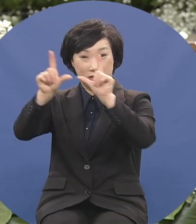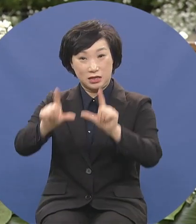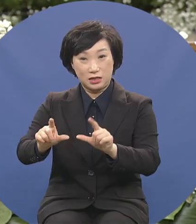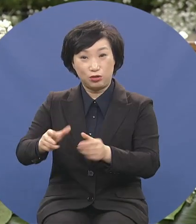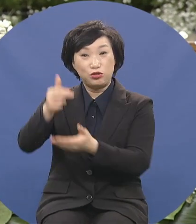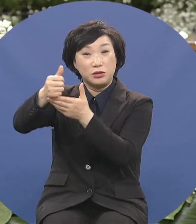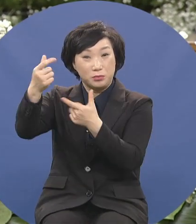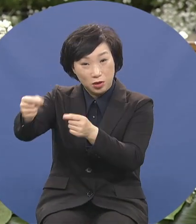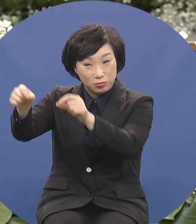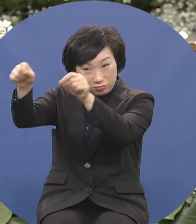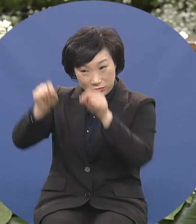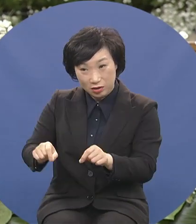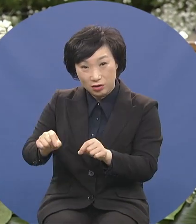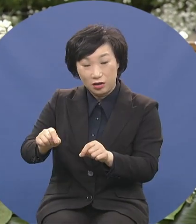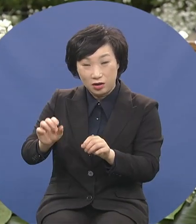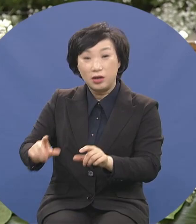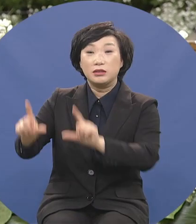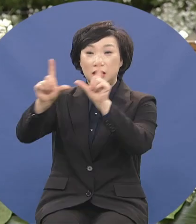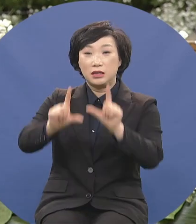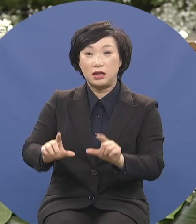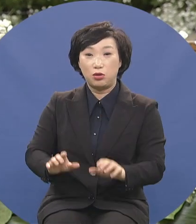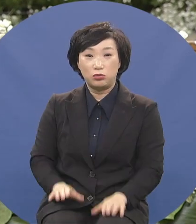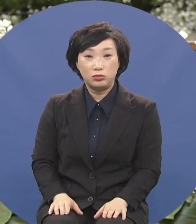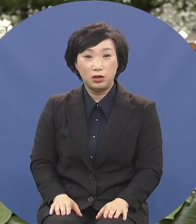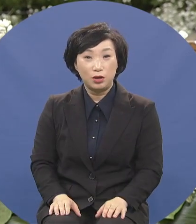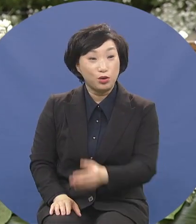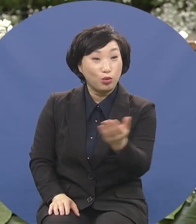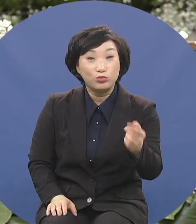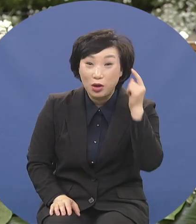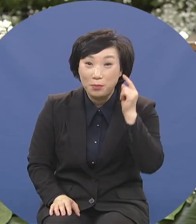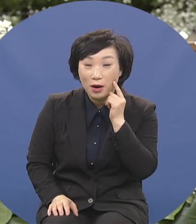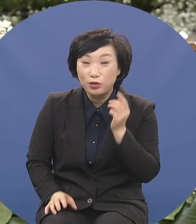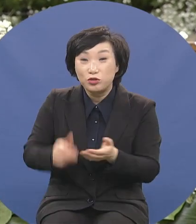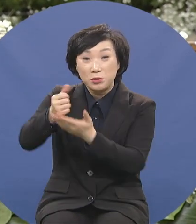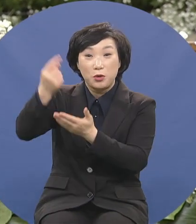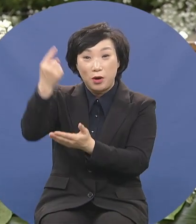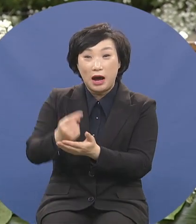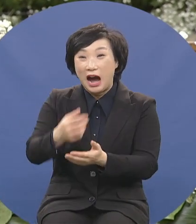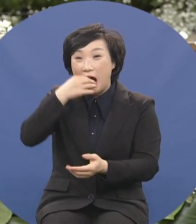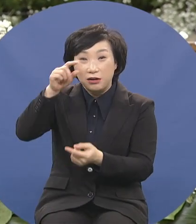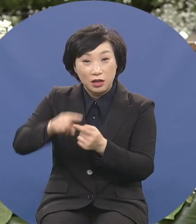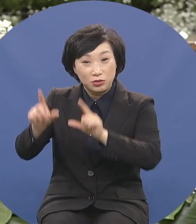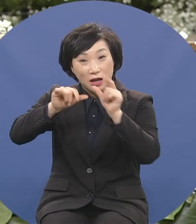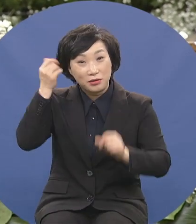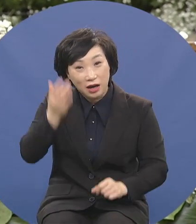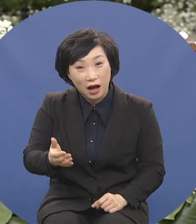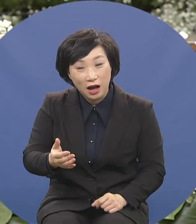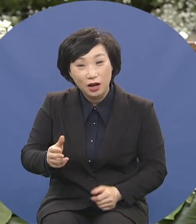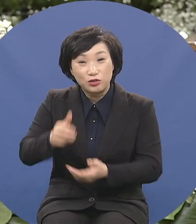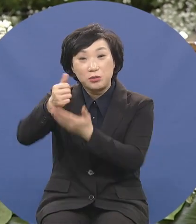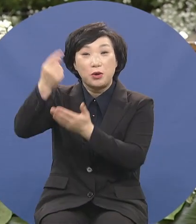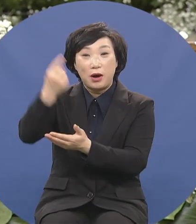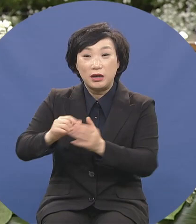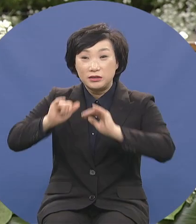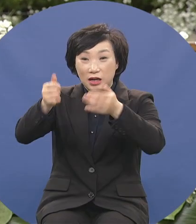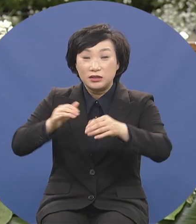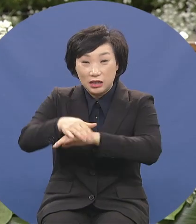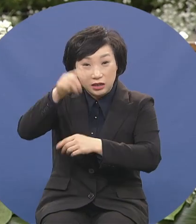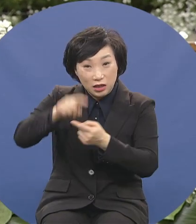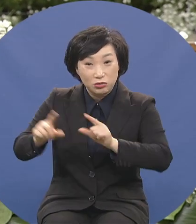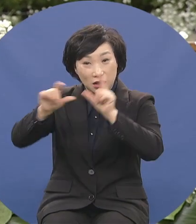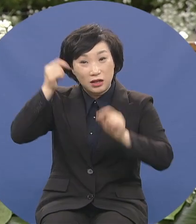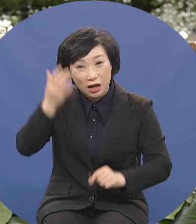얘기예요. 주님이 와서 언제 정욕적으로 사셨어? 언제 세속적으로 사셨어?